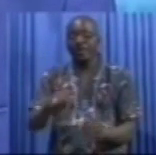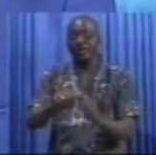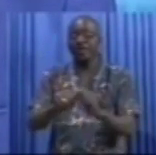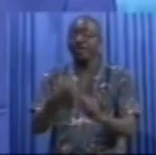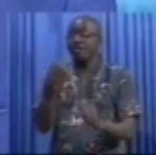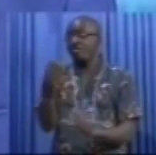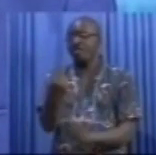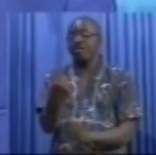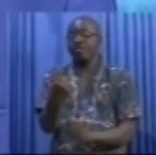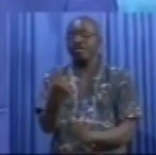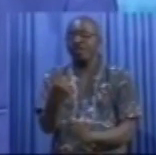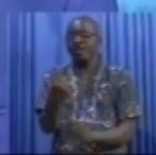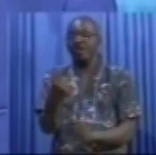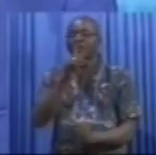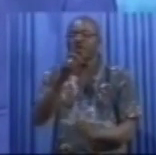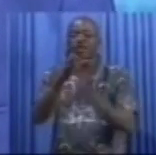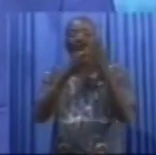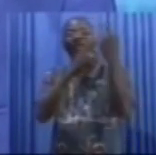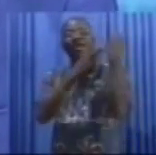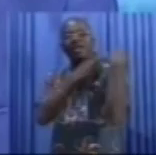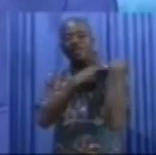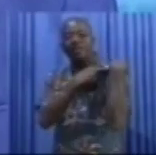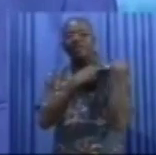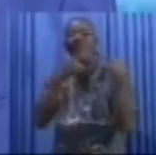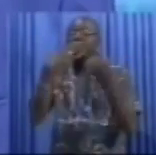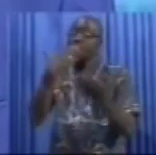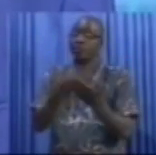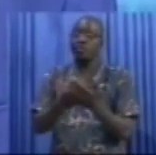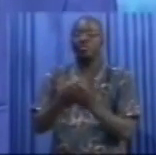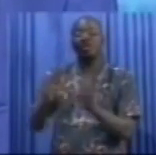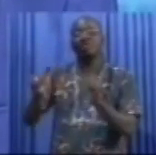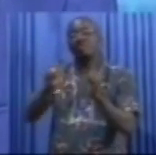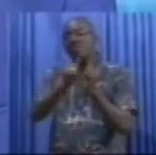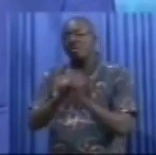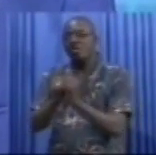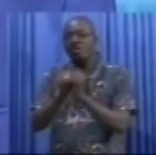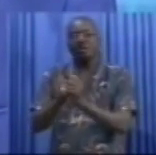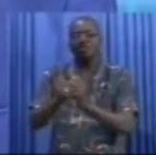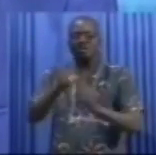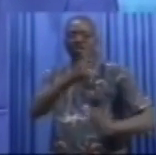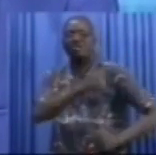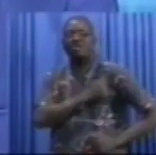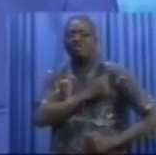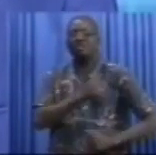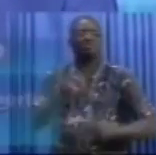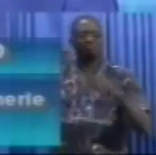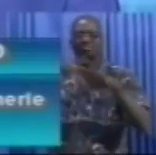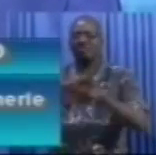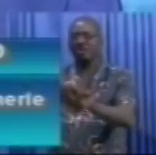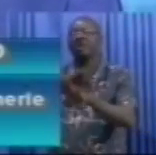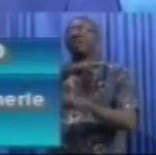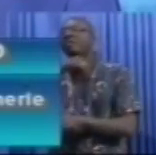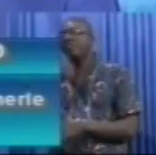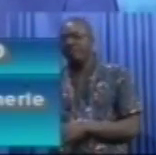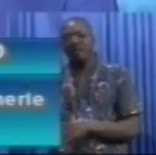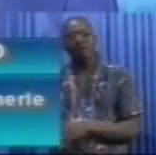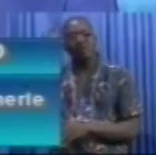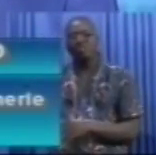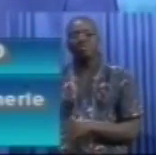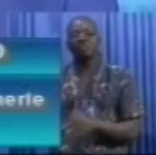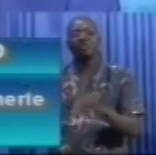chacun soit responsable en commun. Les forces de l'ordre généralement n'interviennent pas pour